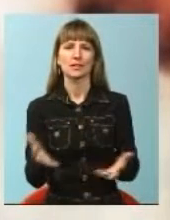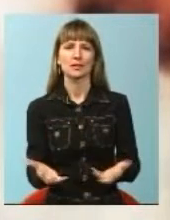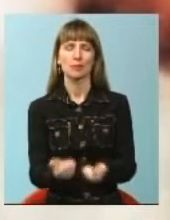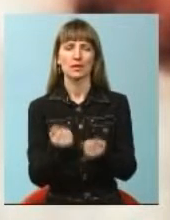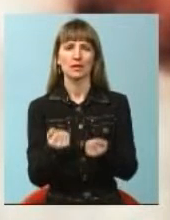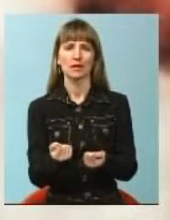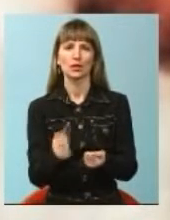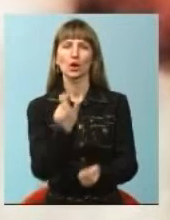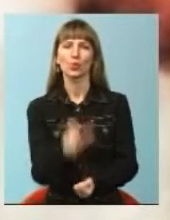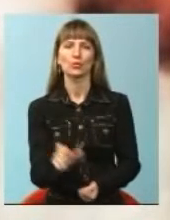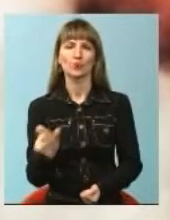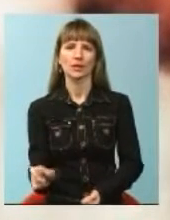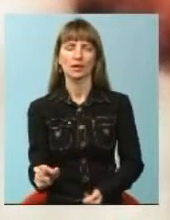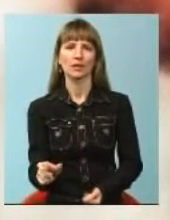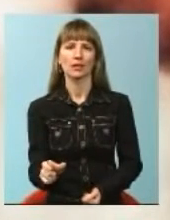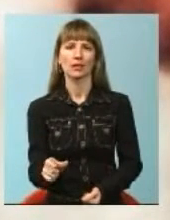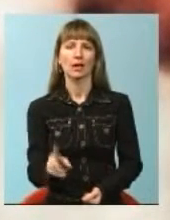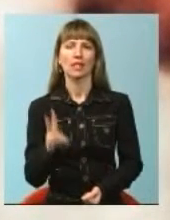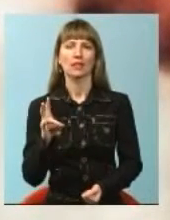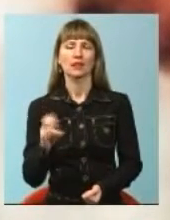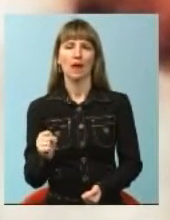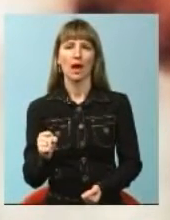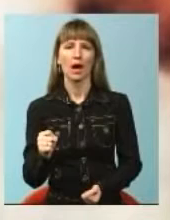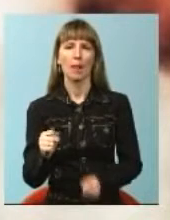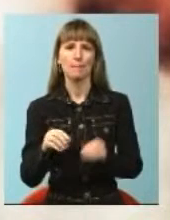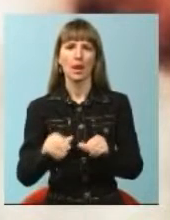спасает людей на пляже,